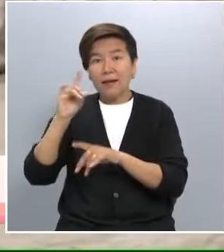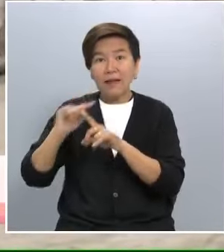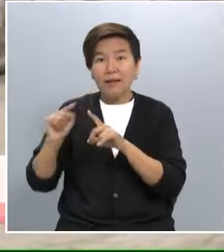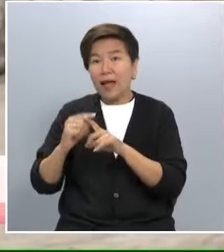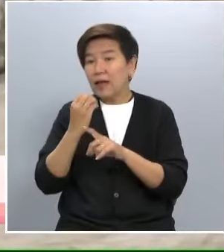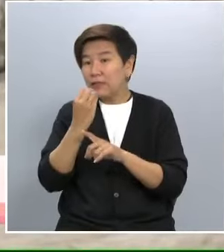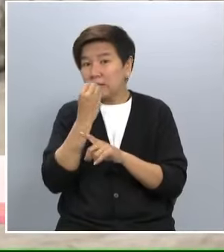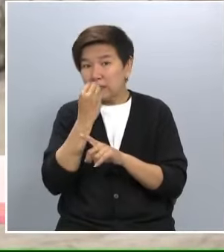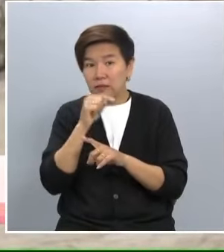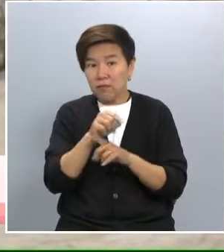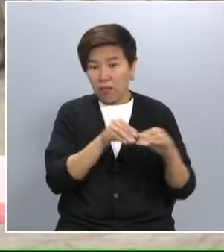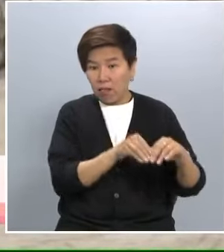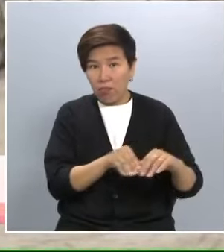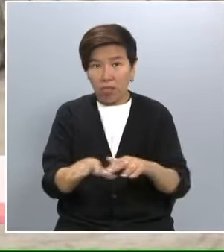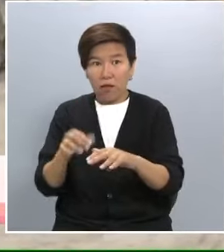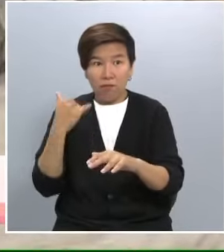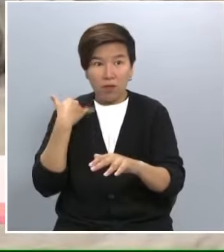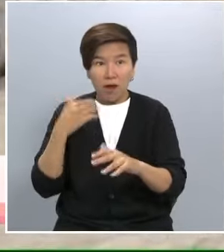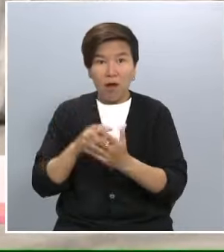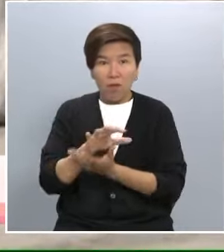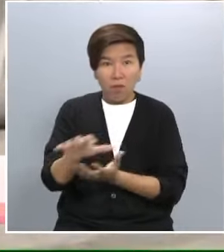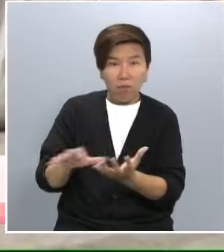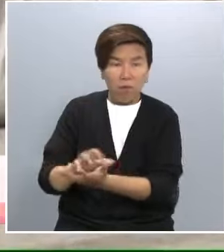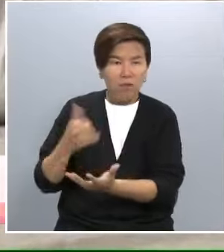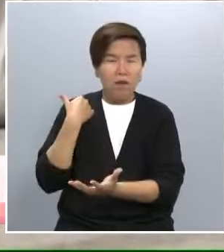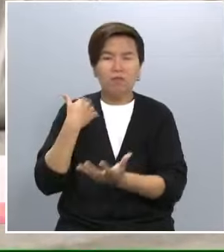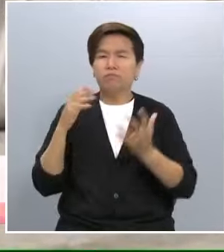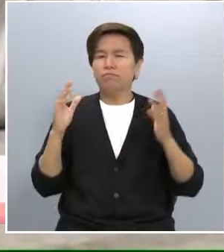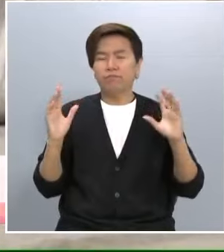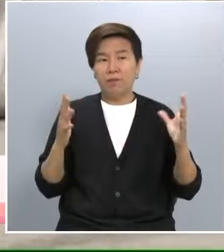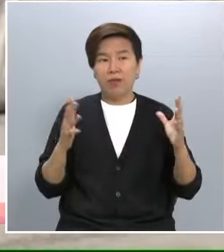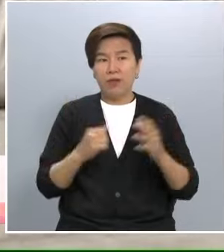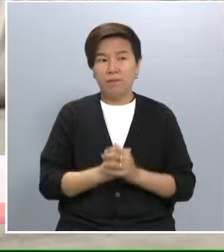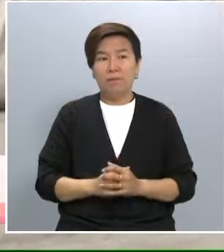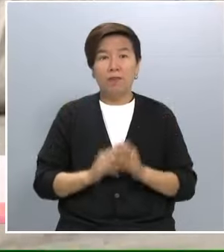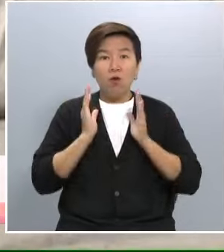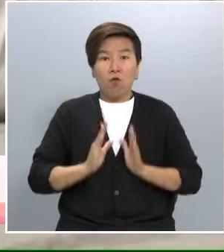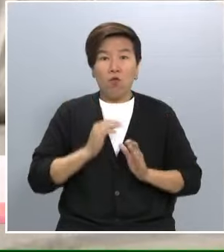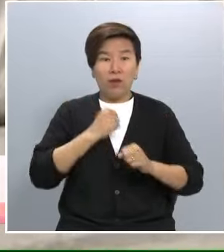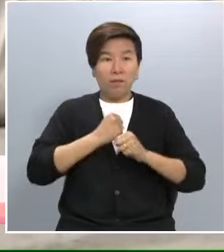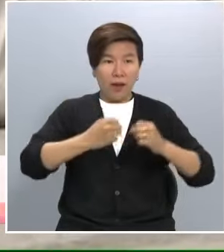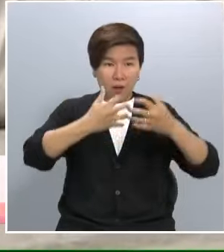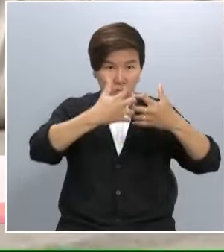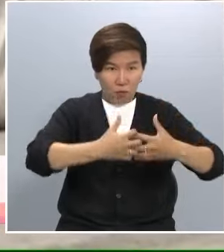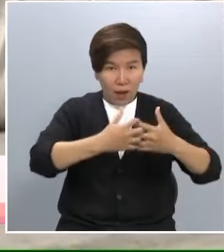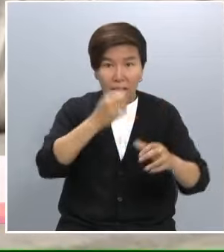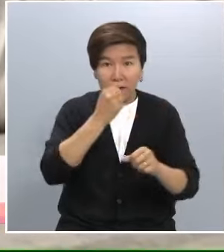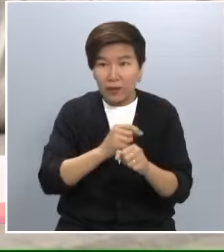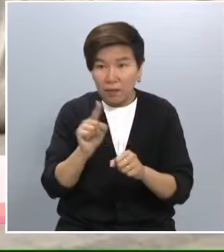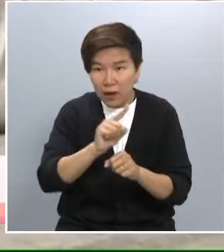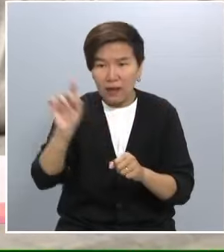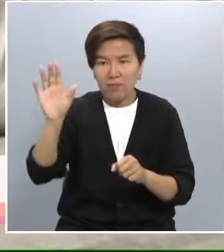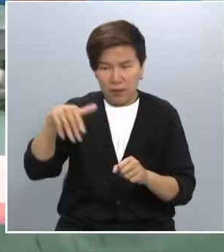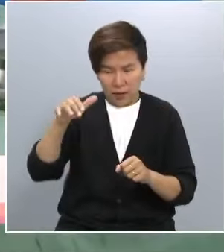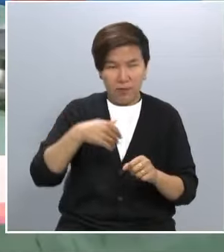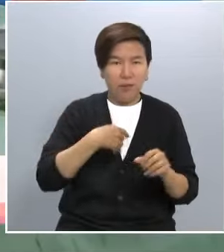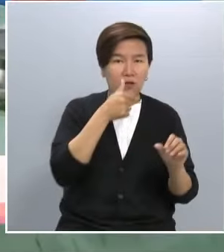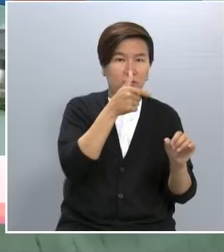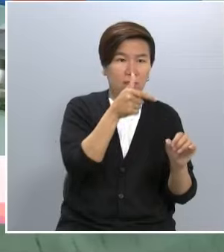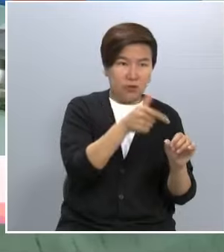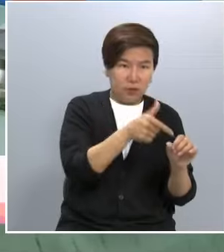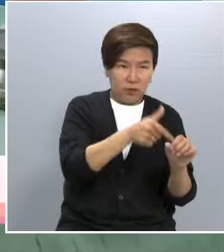างสาธารณสุขจังหวัดก็ส่งเจ้าหน้าที่ไปตรวจสอบคนที่ทำงานอยู่ที่โรงงานแห่งนี้ค่ะมีการเก็บปัสสาวะของเจ้าหน้าที่โรงงานไปตรวจส